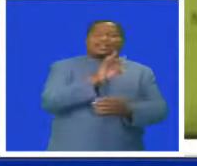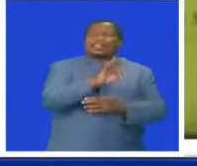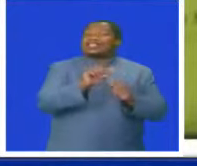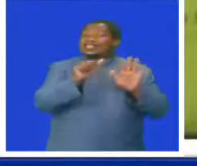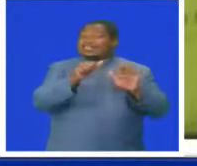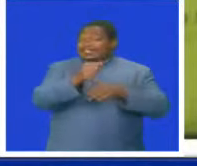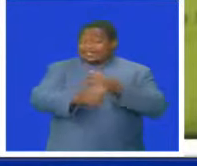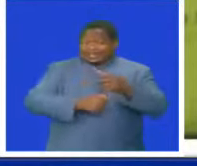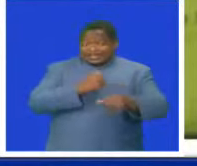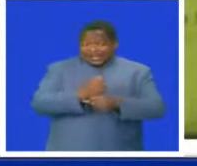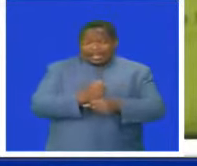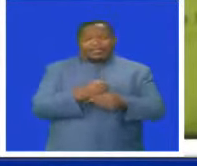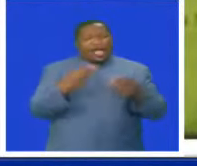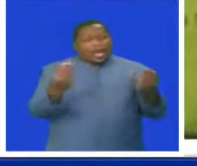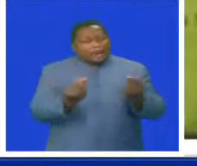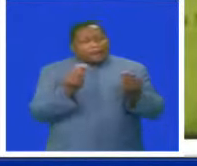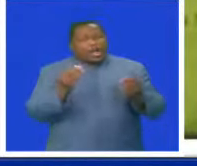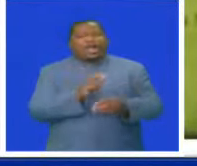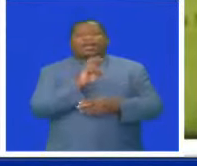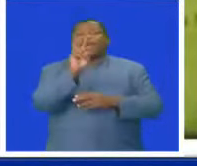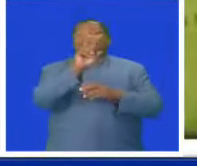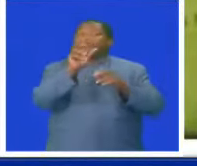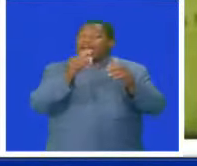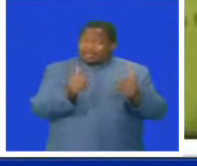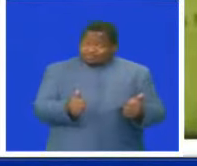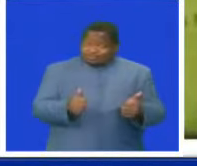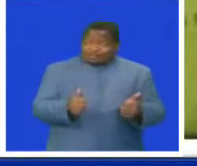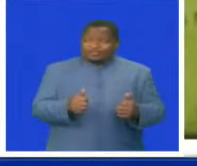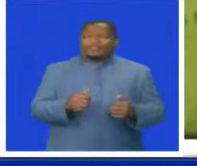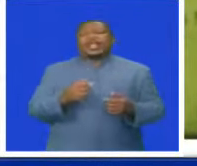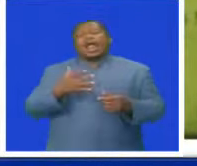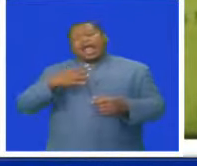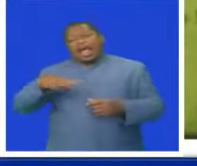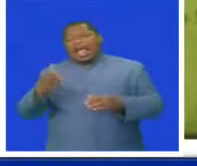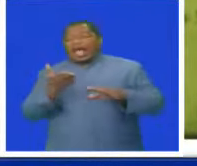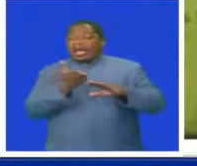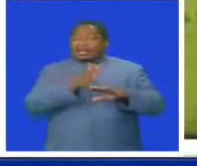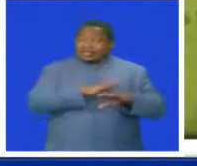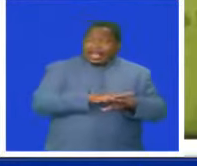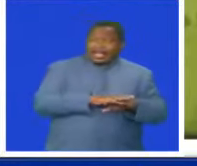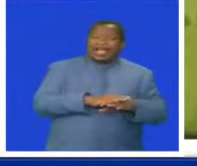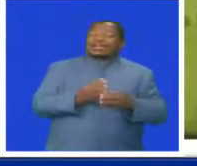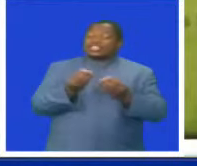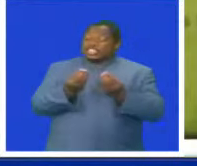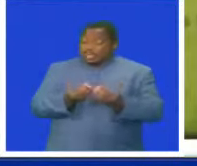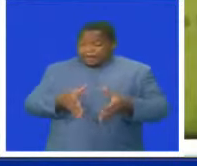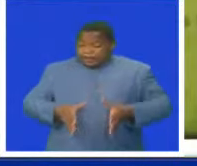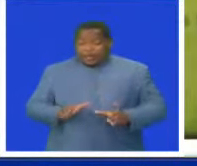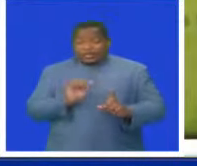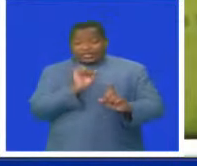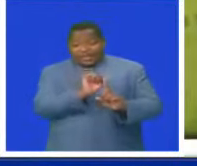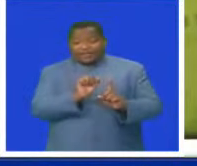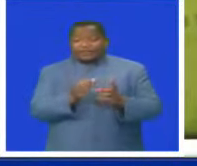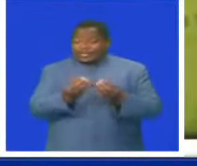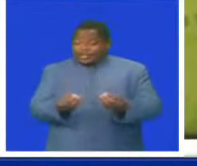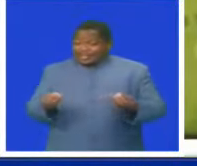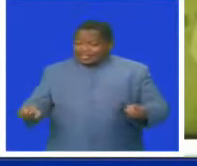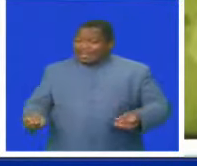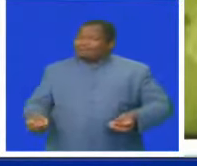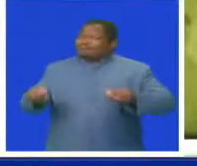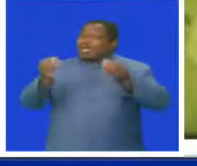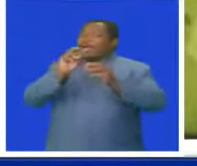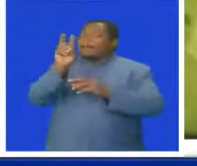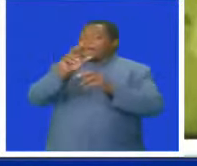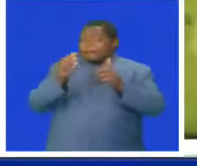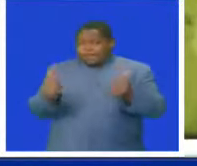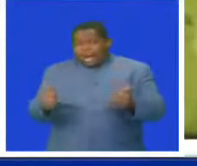lamuhla. Labanye bomakhelwane babo bayaphila lamuhla, bangani babo, tihlobo tabo, ema-colleagues. Yingako kuyindzaba yethu sonke sithi nini